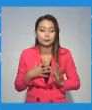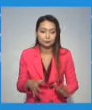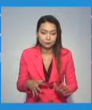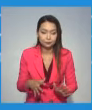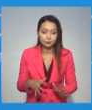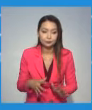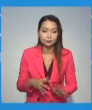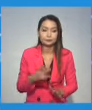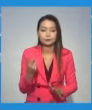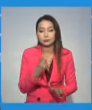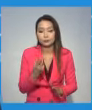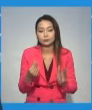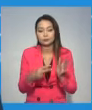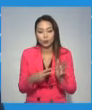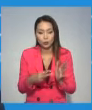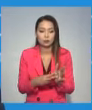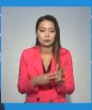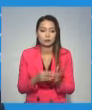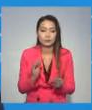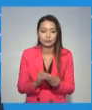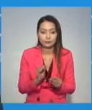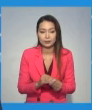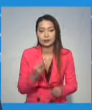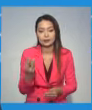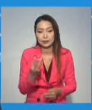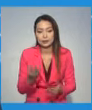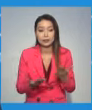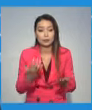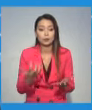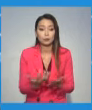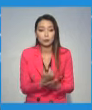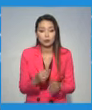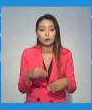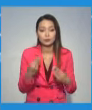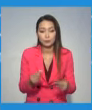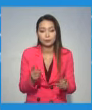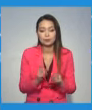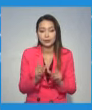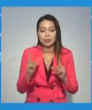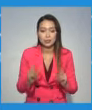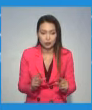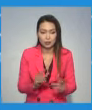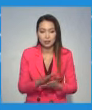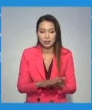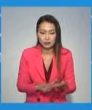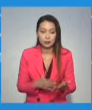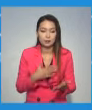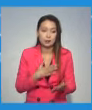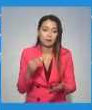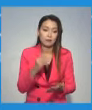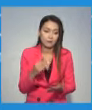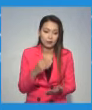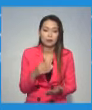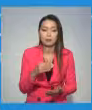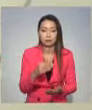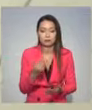Вторая очередь сделать цены стабильными. И третье, если получится, дать сейчас тренд на снижение. Нам надо в феврале-марте дать тренд